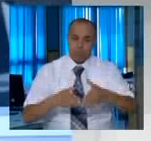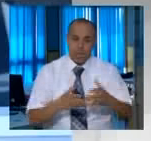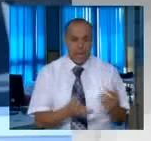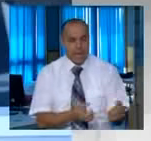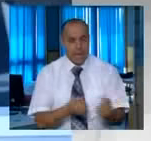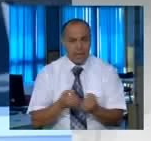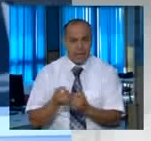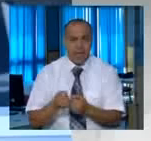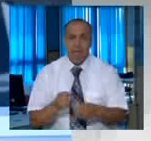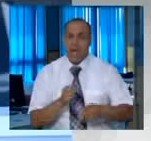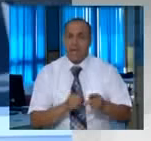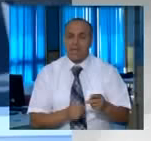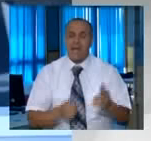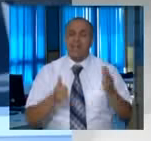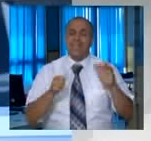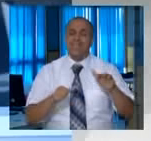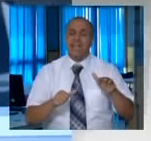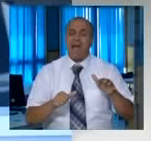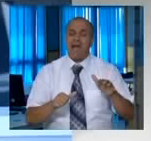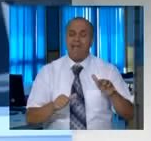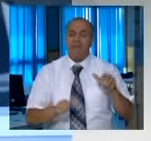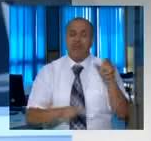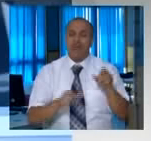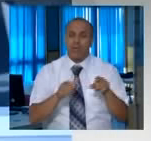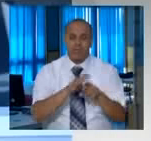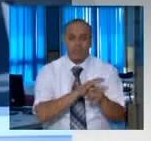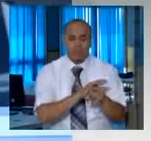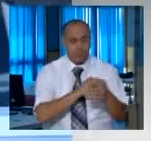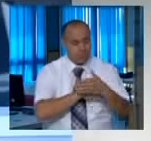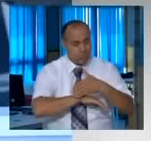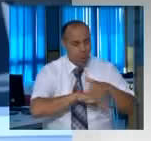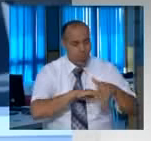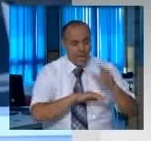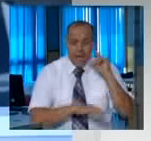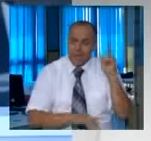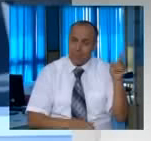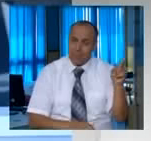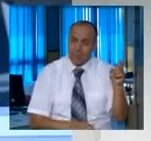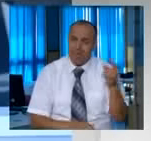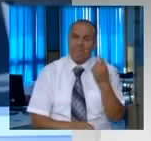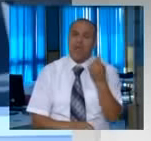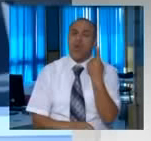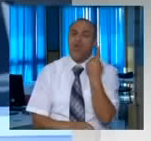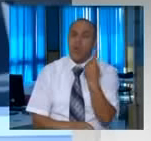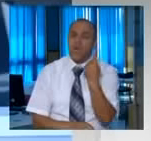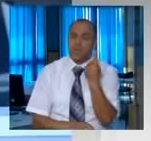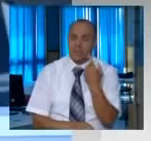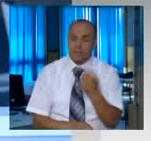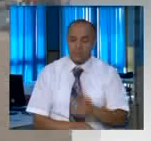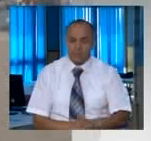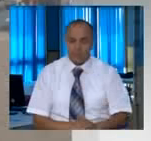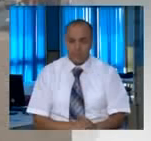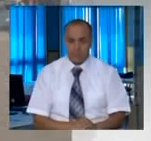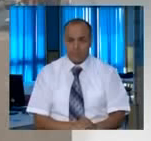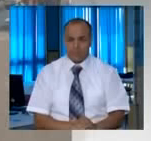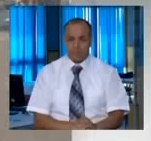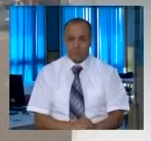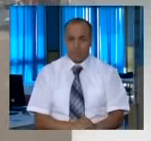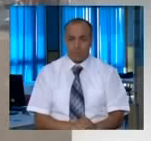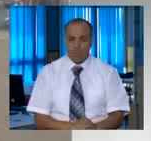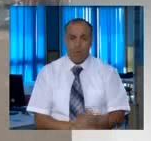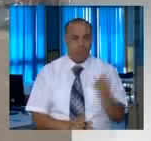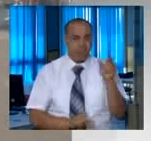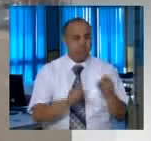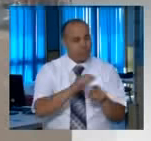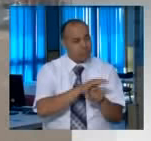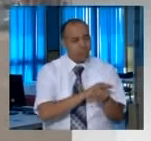إنقاذ أكثر من 6000 مهاجر قبالة السواحل الليبية في يوم واحد. هم لاجئون